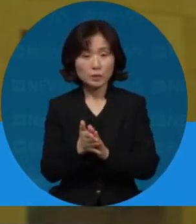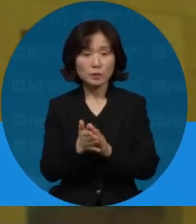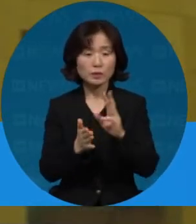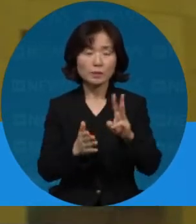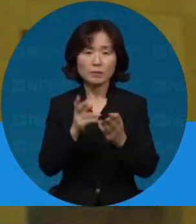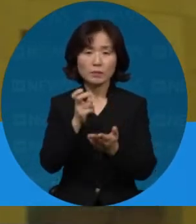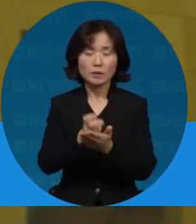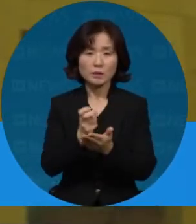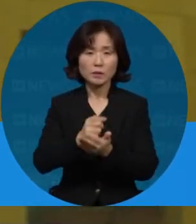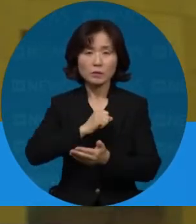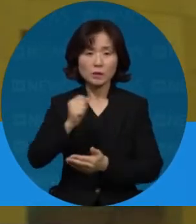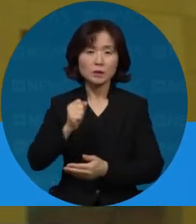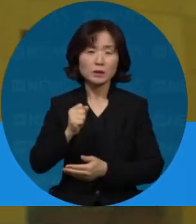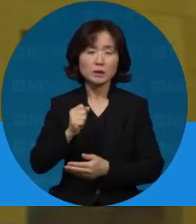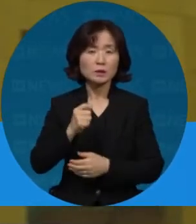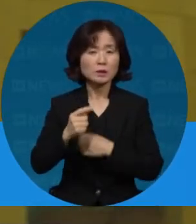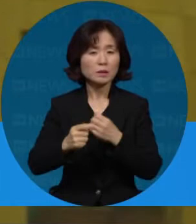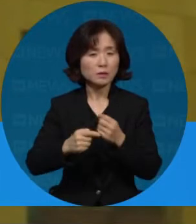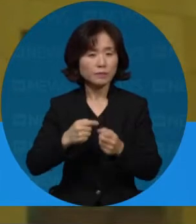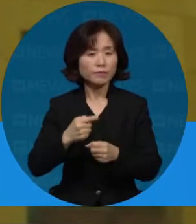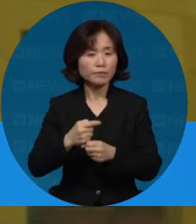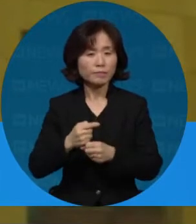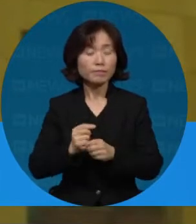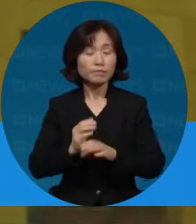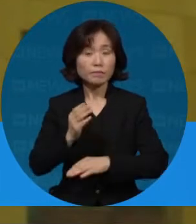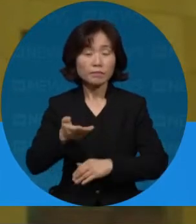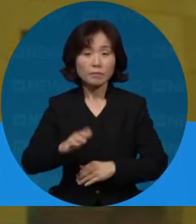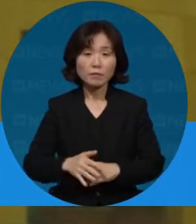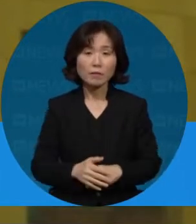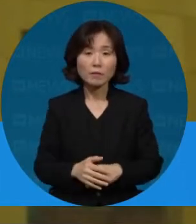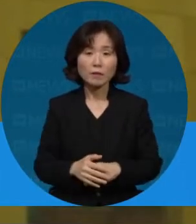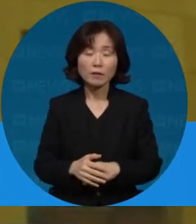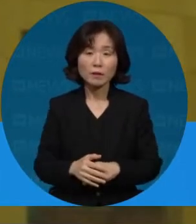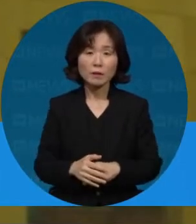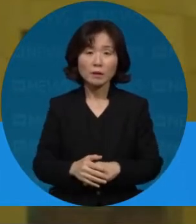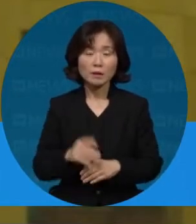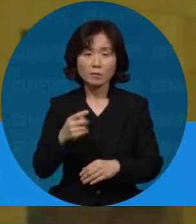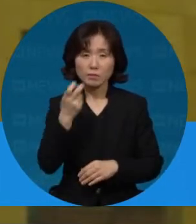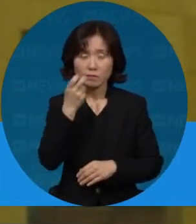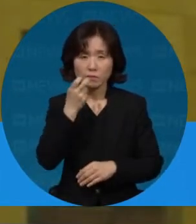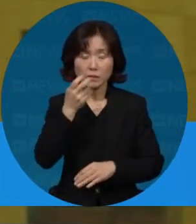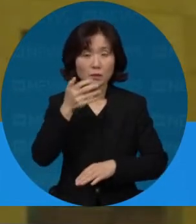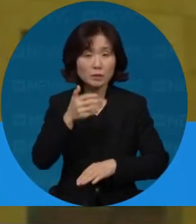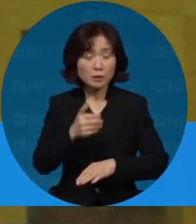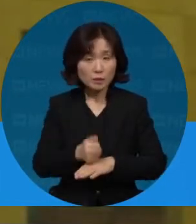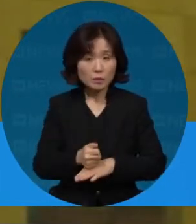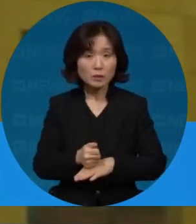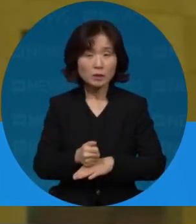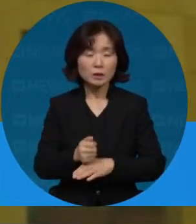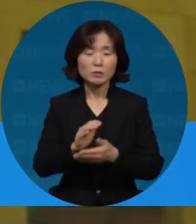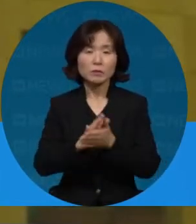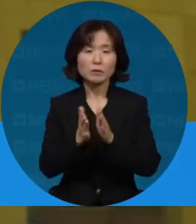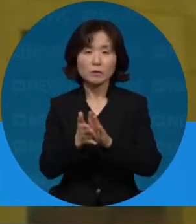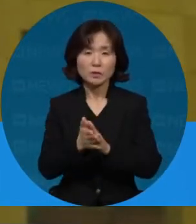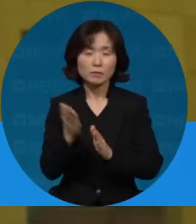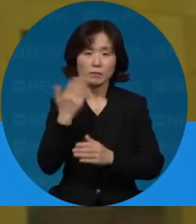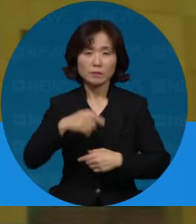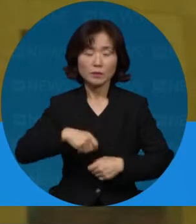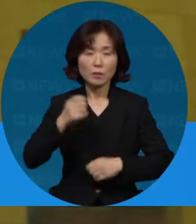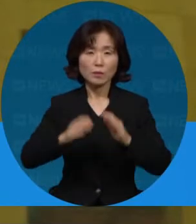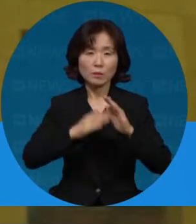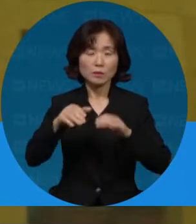교육부가 최근 유치원 학부모와 교원을 조사해 봤더니 유치원 의 투명성과 공공성에 대해선 긍정적인 반응이